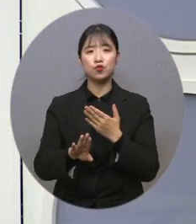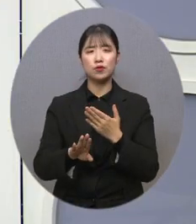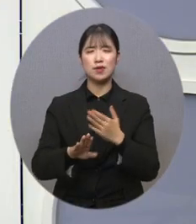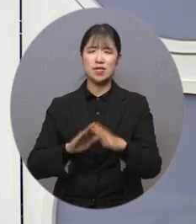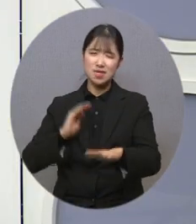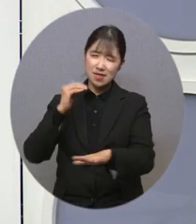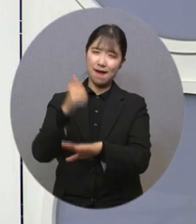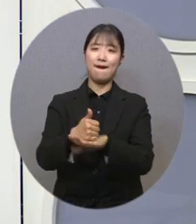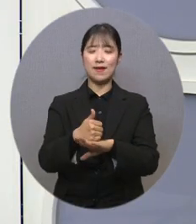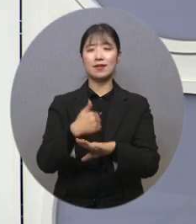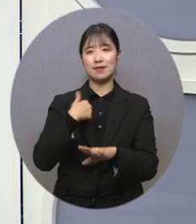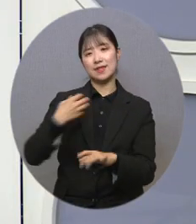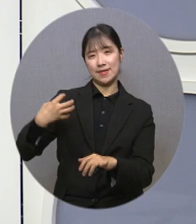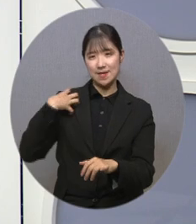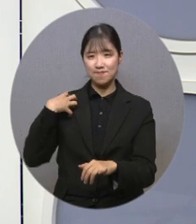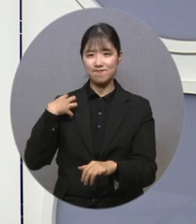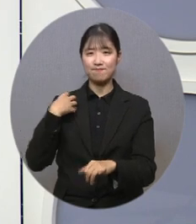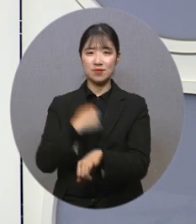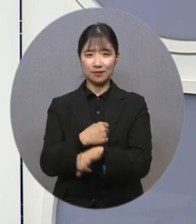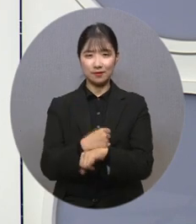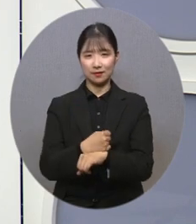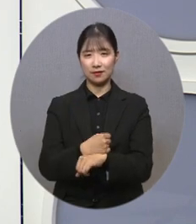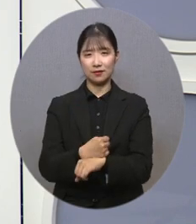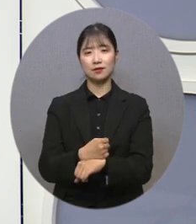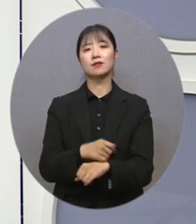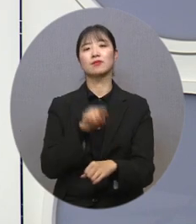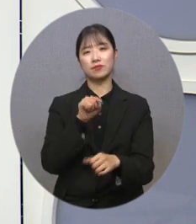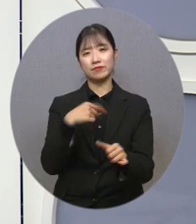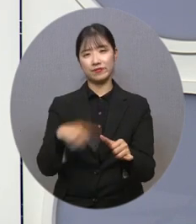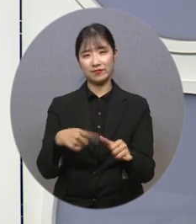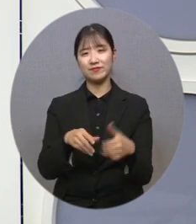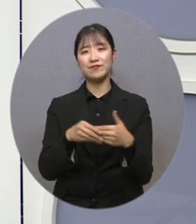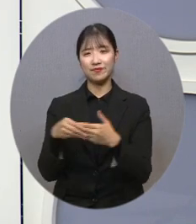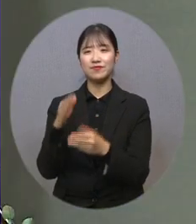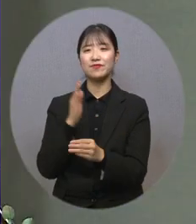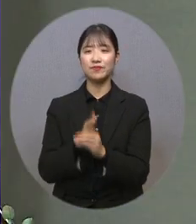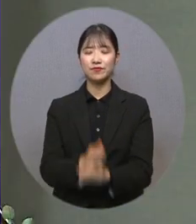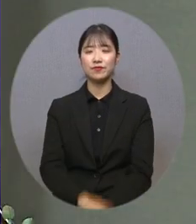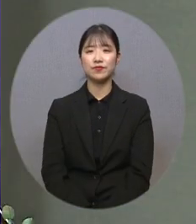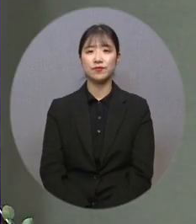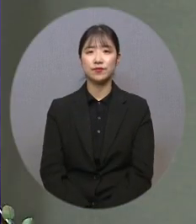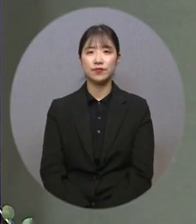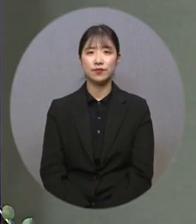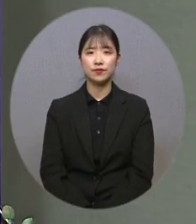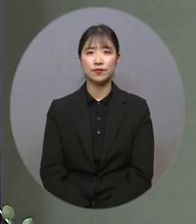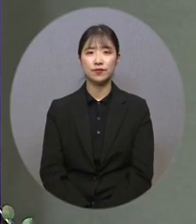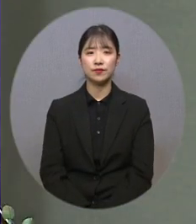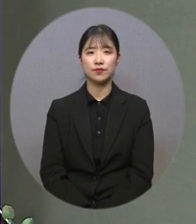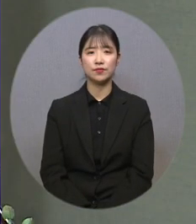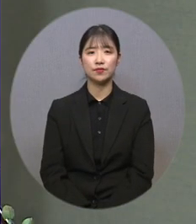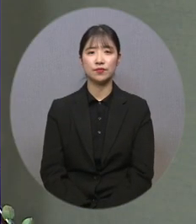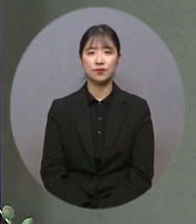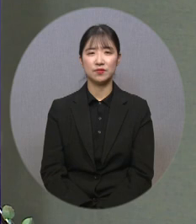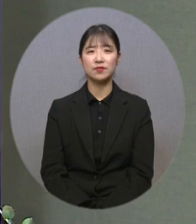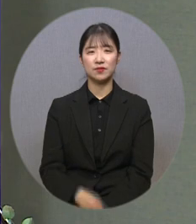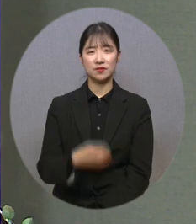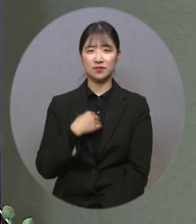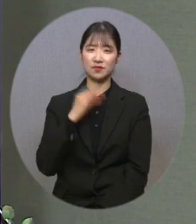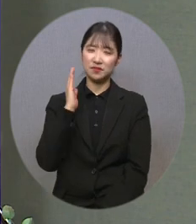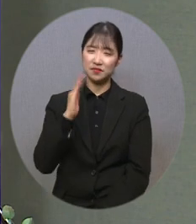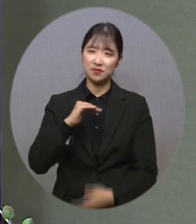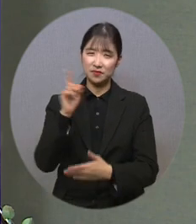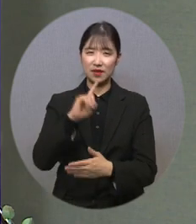끝까지 책임을 진다 하는 개념을 가지고 학생들을 지도하고 있습니다. 네, 제가 이 좀 외람된 얘기